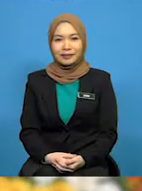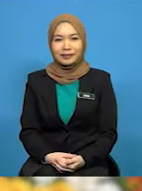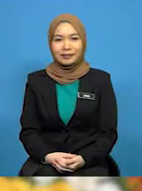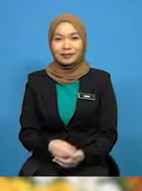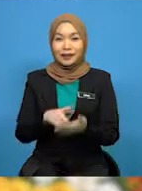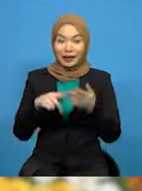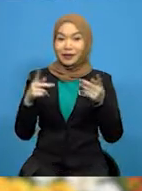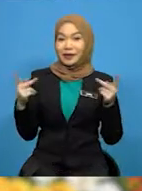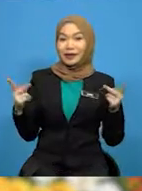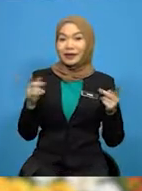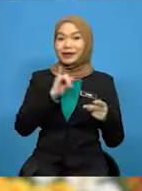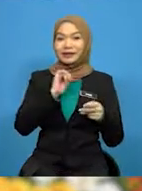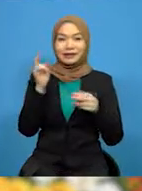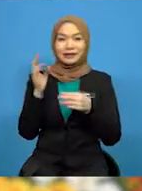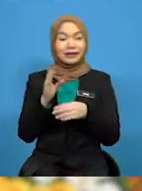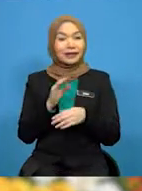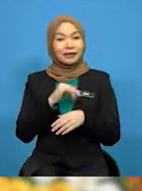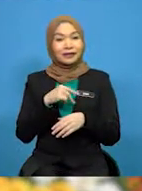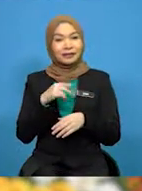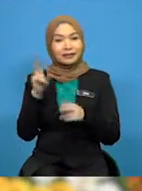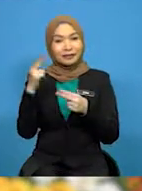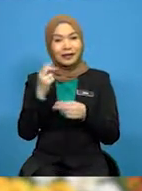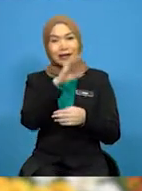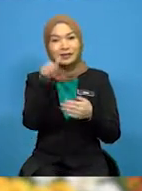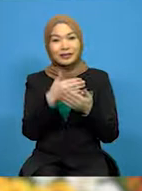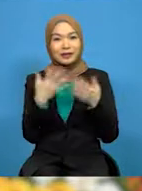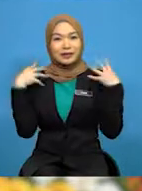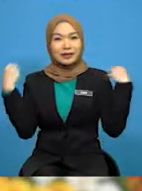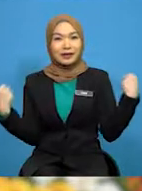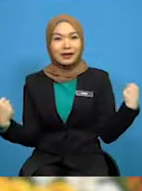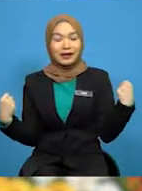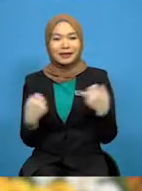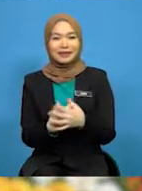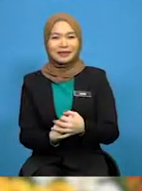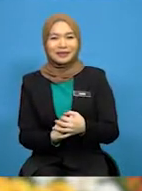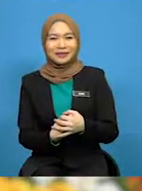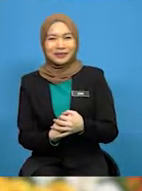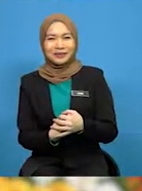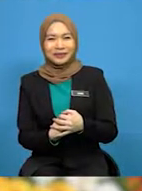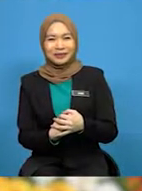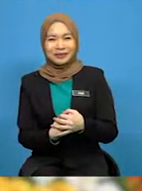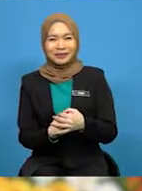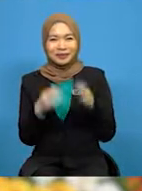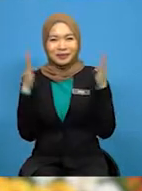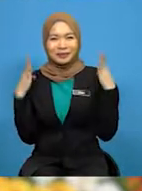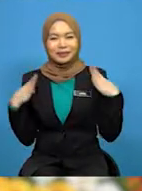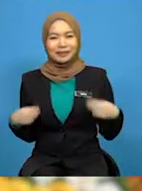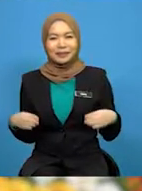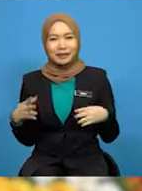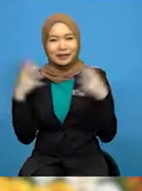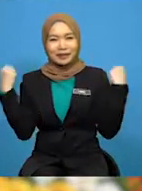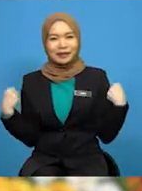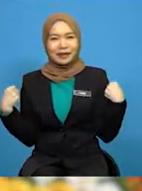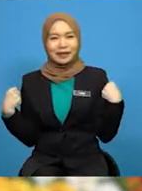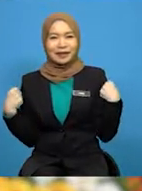Apa khabar? Saya harap penonton pada hari ini semuanya sihat dan ceria belaka. Badan sihat, otak cergas, barulah senang